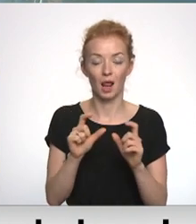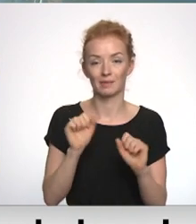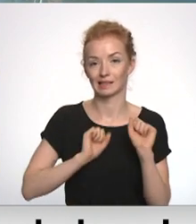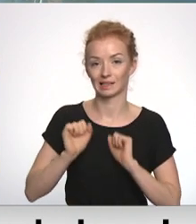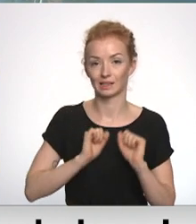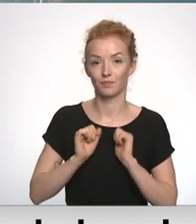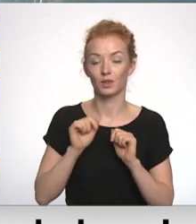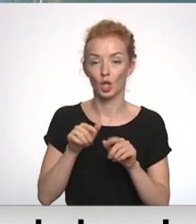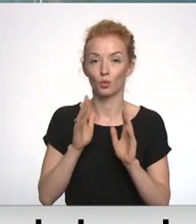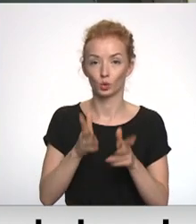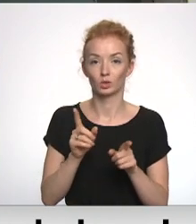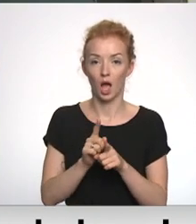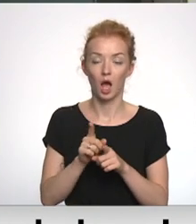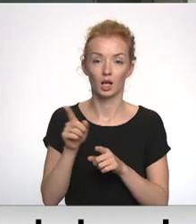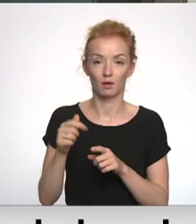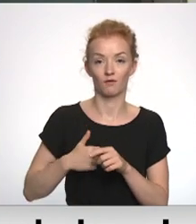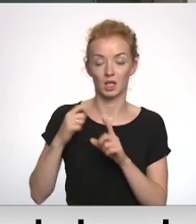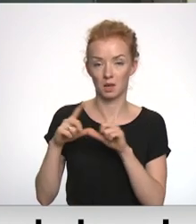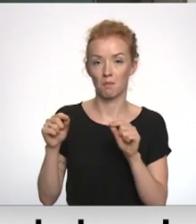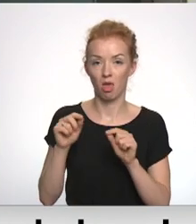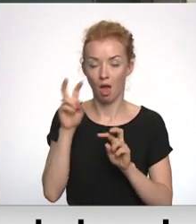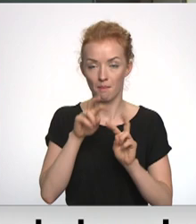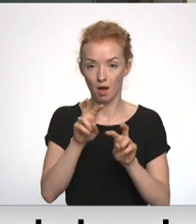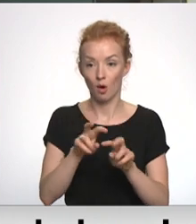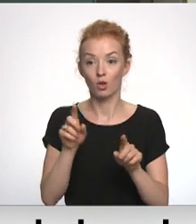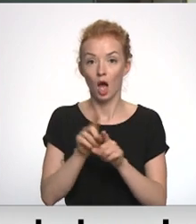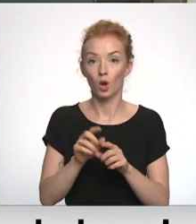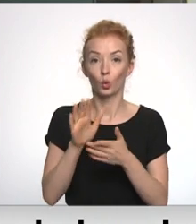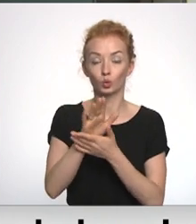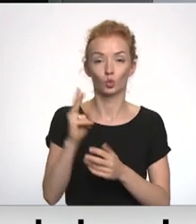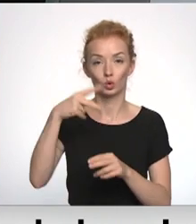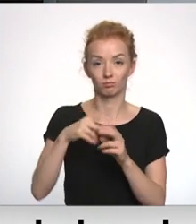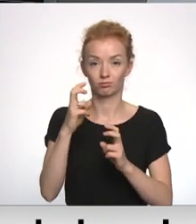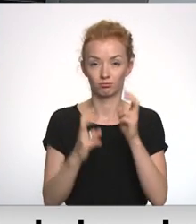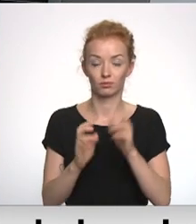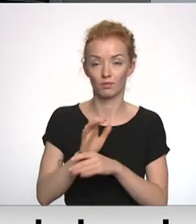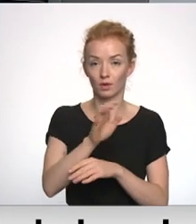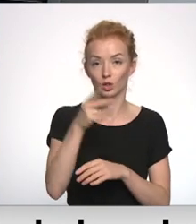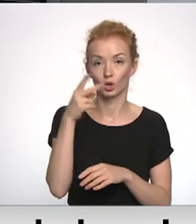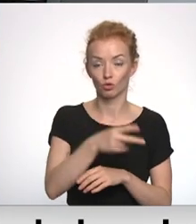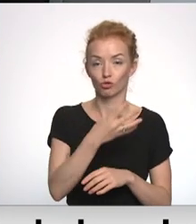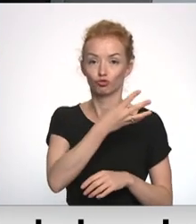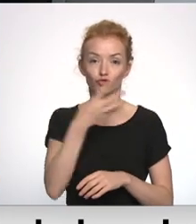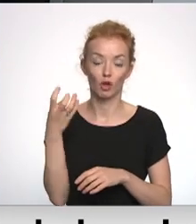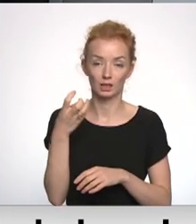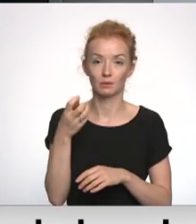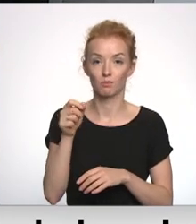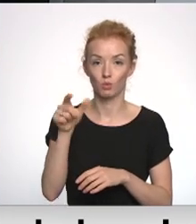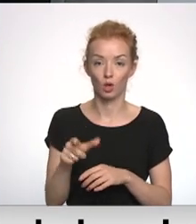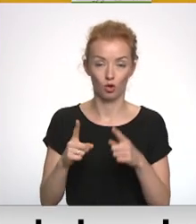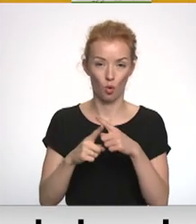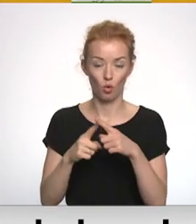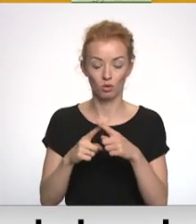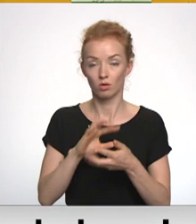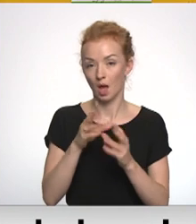depozīta operatoram darbs. Līdz šim no taramātiem uz pārstrādi aizsūtīts vairāk nekā 2400 tonnas iepakojumu, un ap